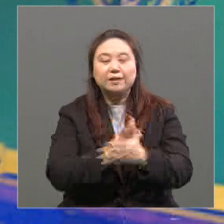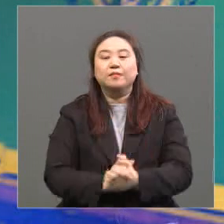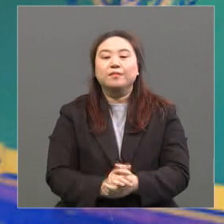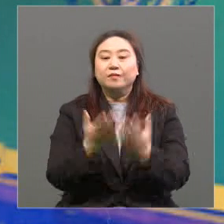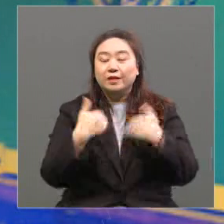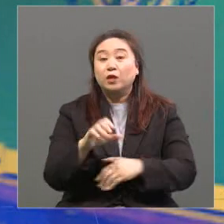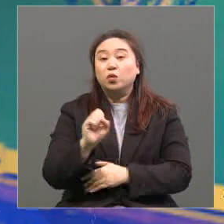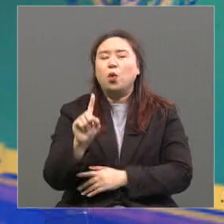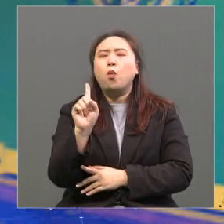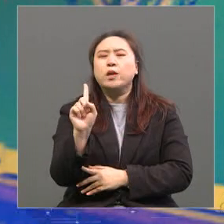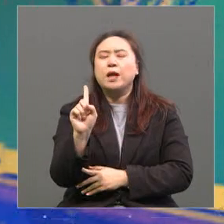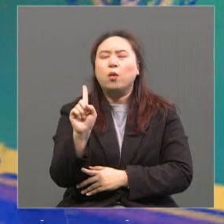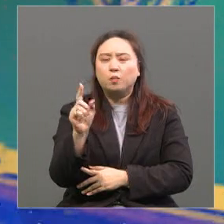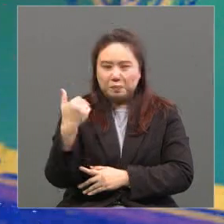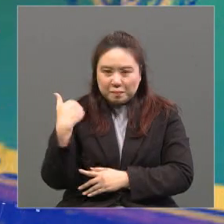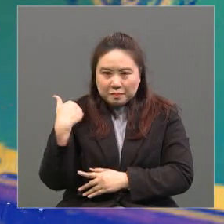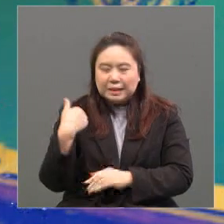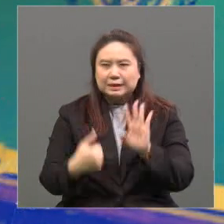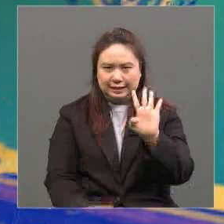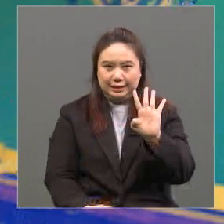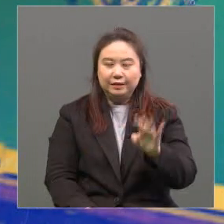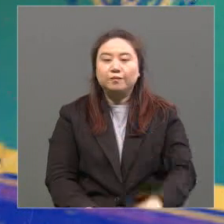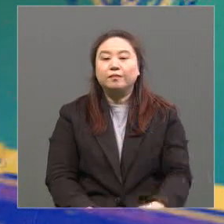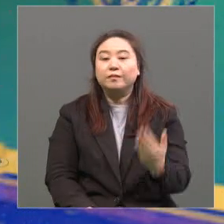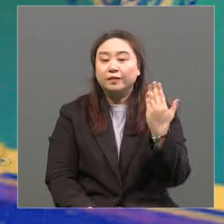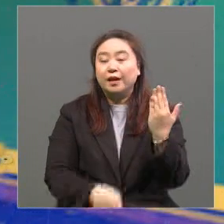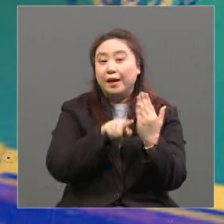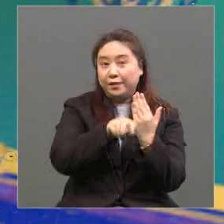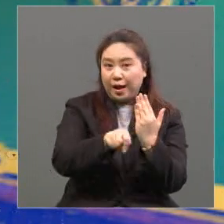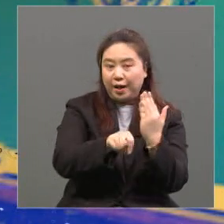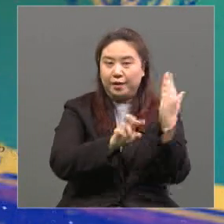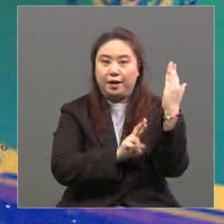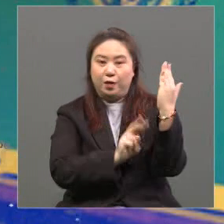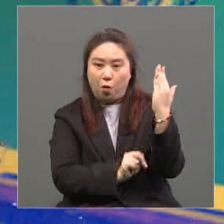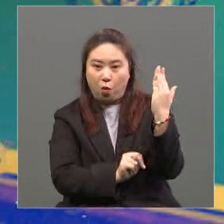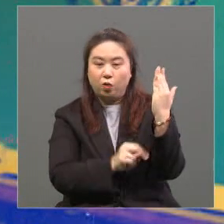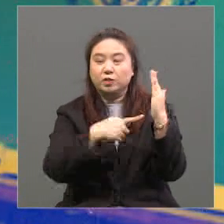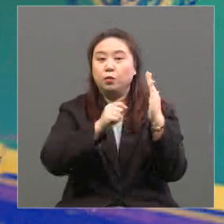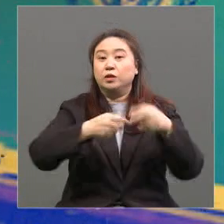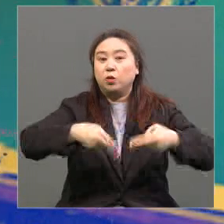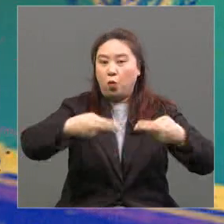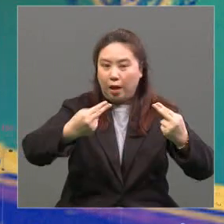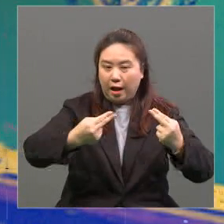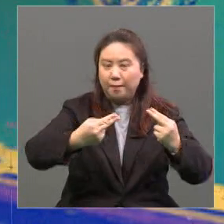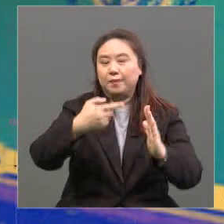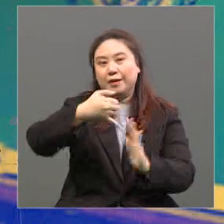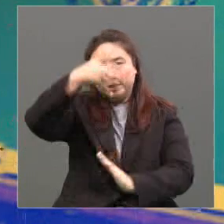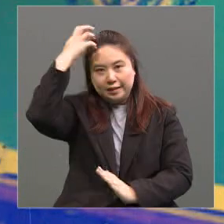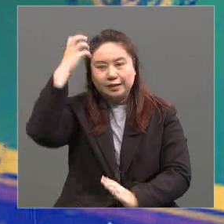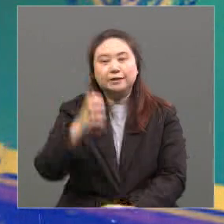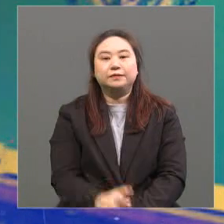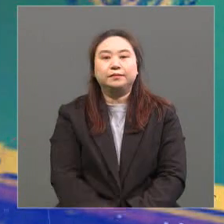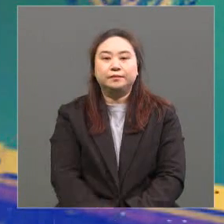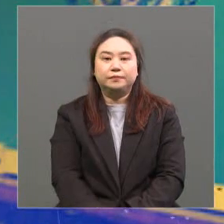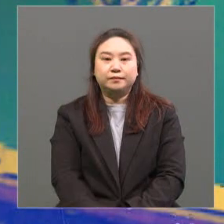จังหวัดที่มีส.ส.1คนน้อยที่สุดเลยนะคะมีอยู่4จังหวัดได้แก่ตราดระนองสมุทรสงครามและสิงห์บุรีค่ะ